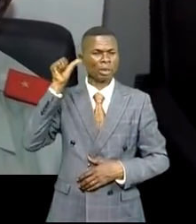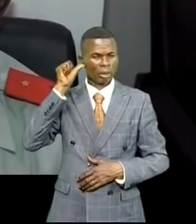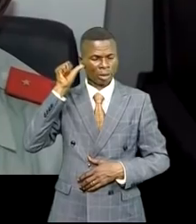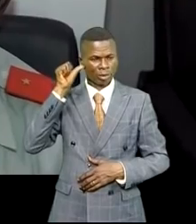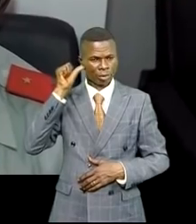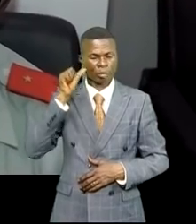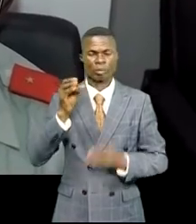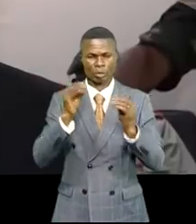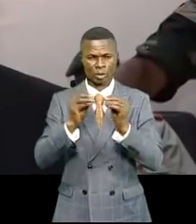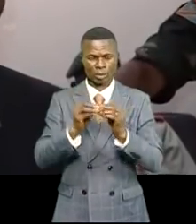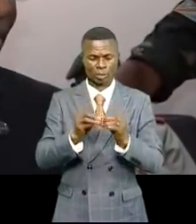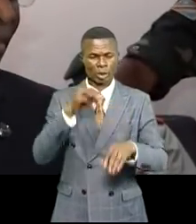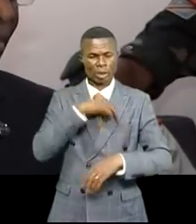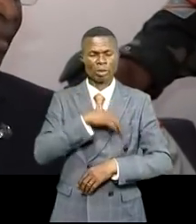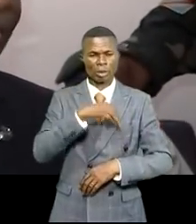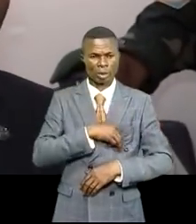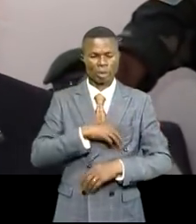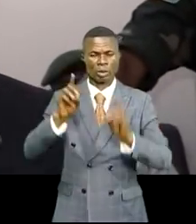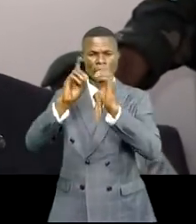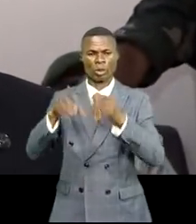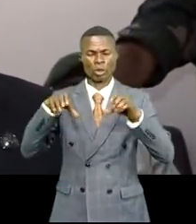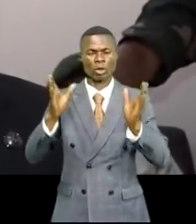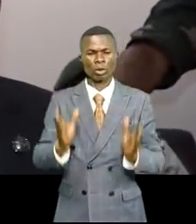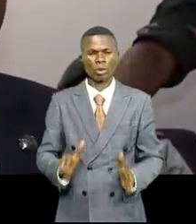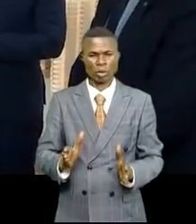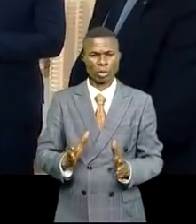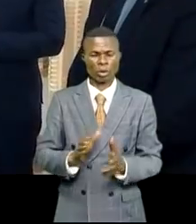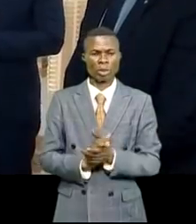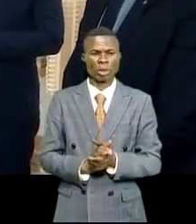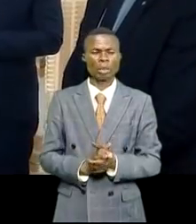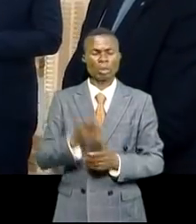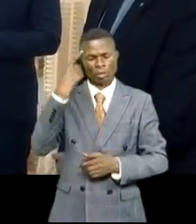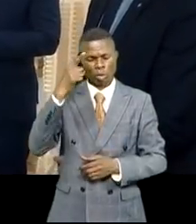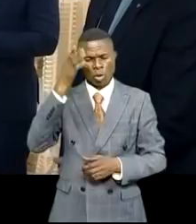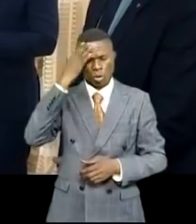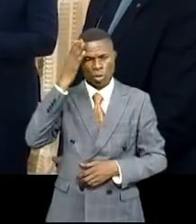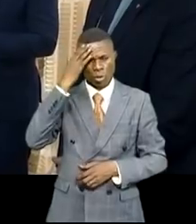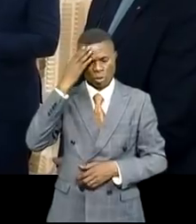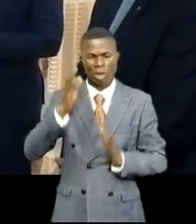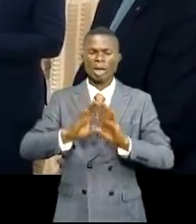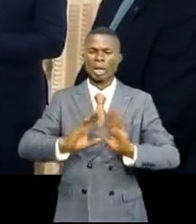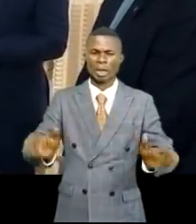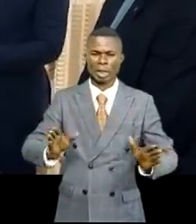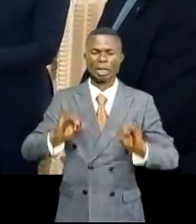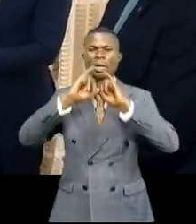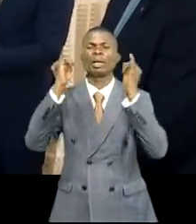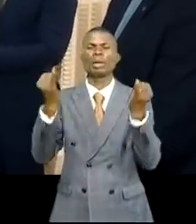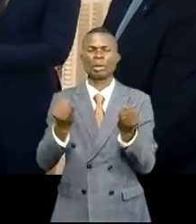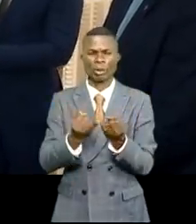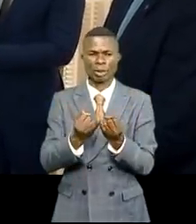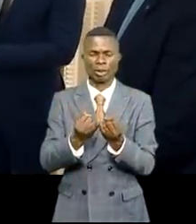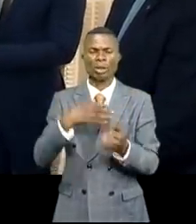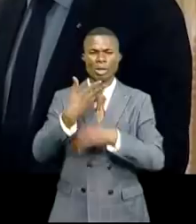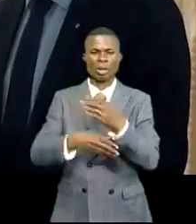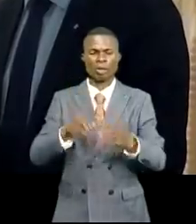suite à la mission effectuée par la délégation congolaise à Prague en vue de découvrir les potentialités industrielles que regorge